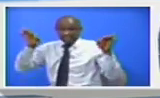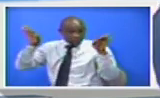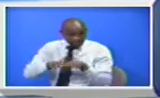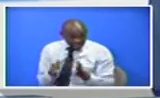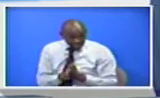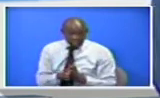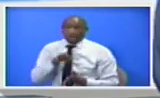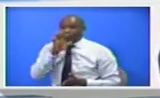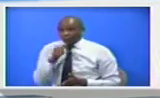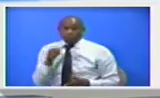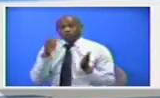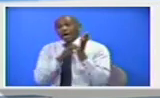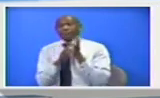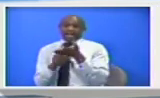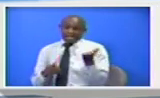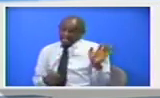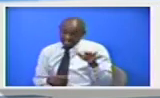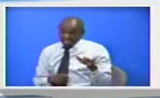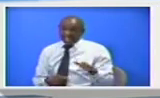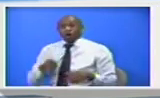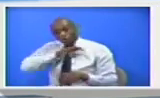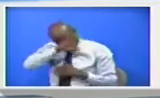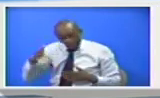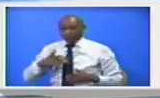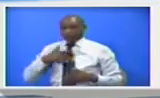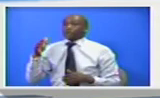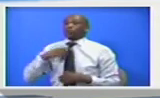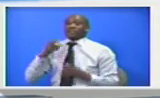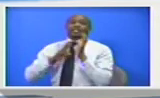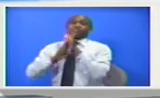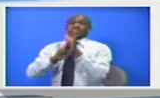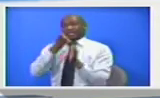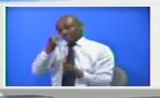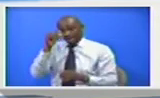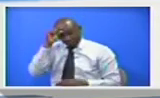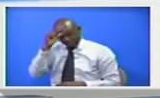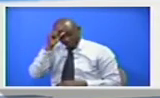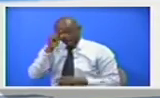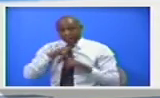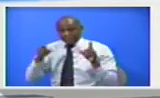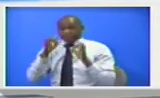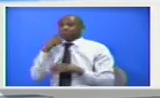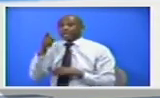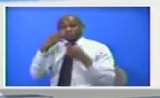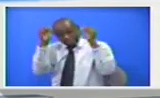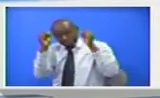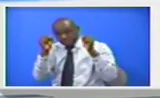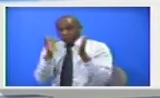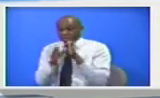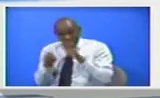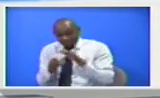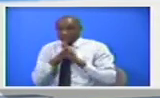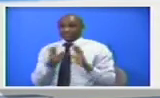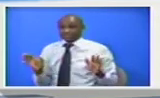Mkenya kutoka Ukambani. Kwamba wote wanataka wajihisi wako katika serikali. Lakini ukisema tu rais, naibu wa